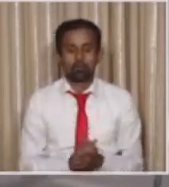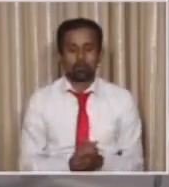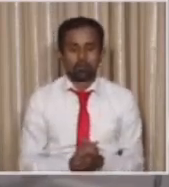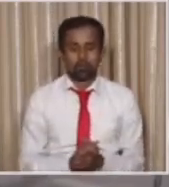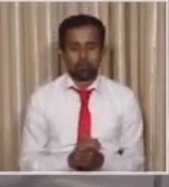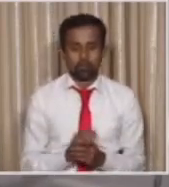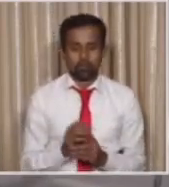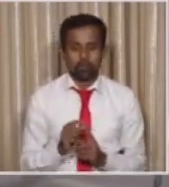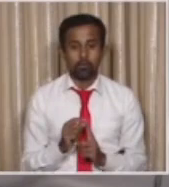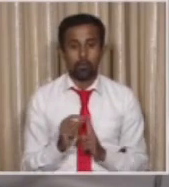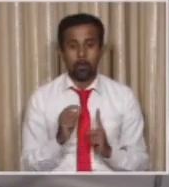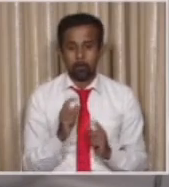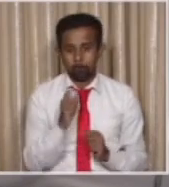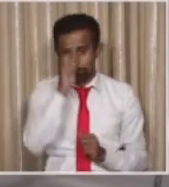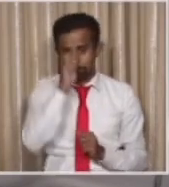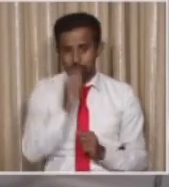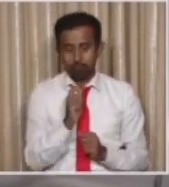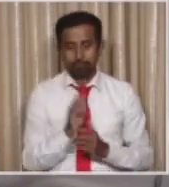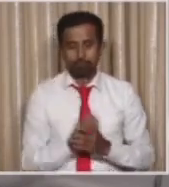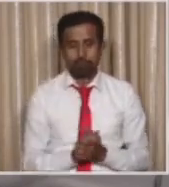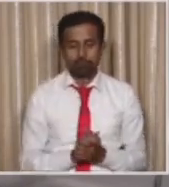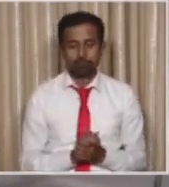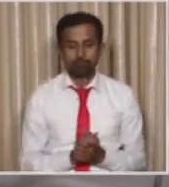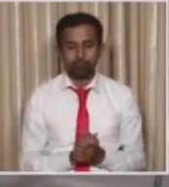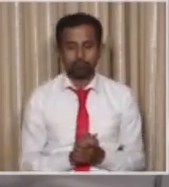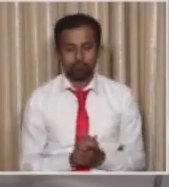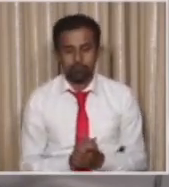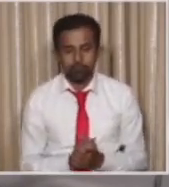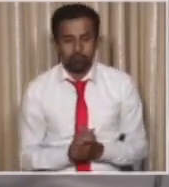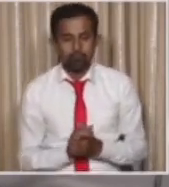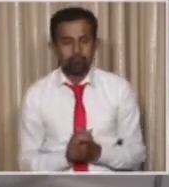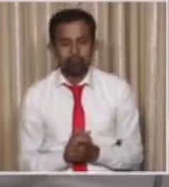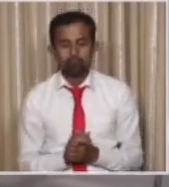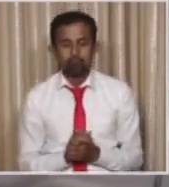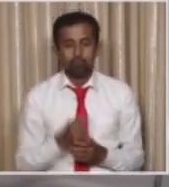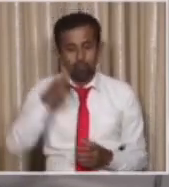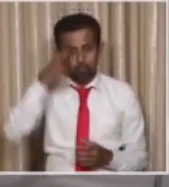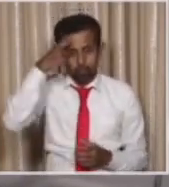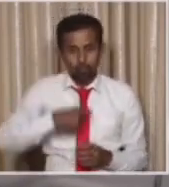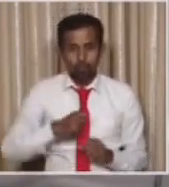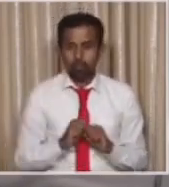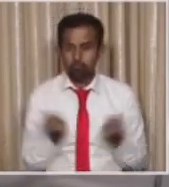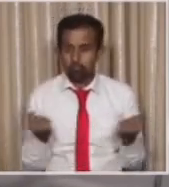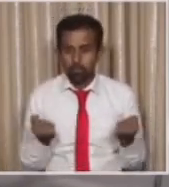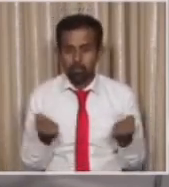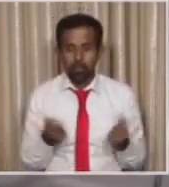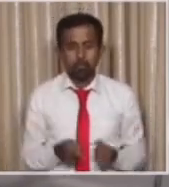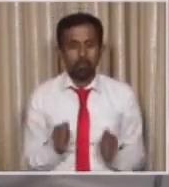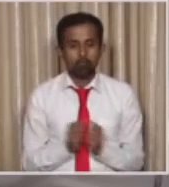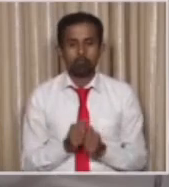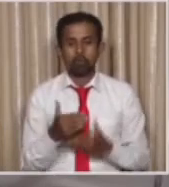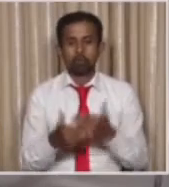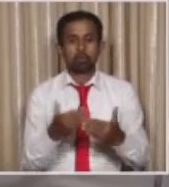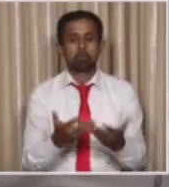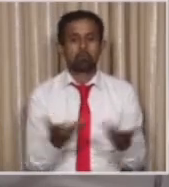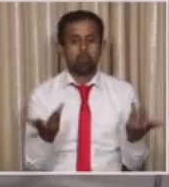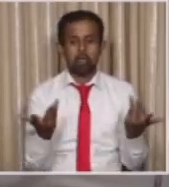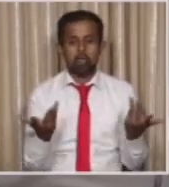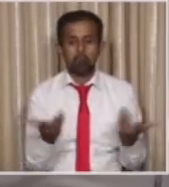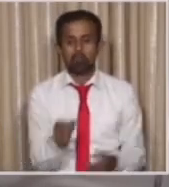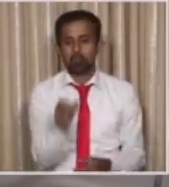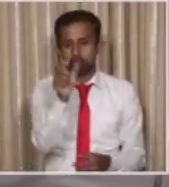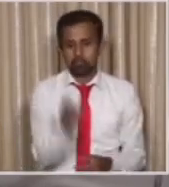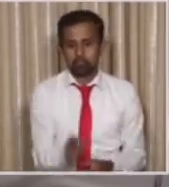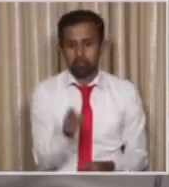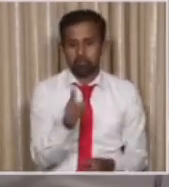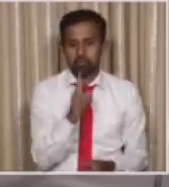मूलासनारूढ़ मंत्री एवगेम साक्षि नतु मे वेडे करके अभी